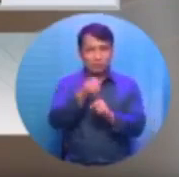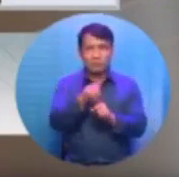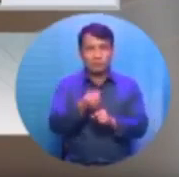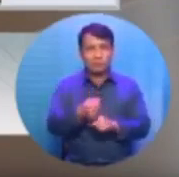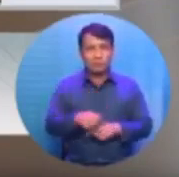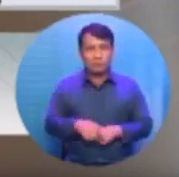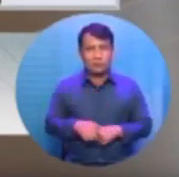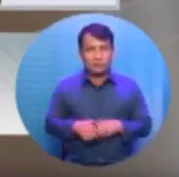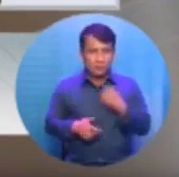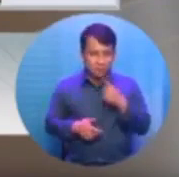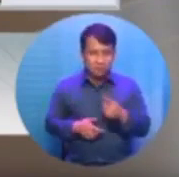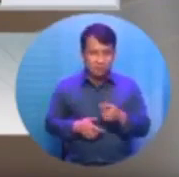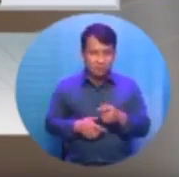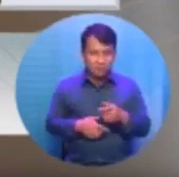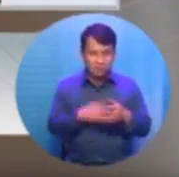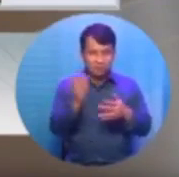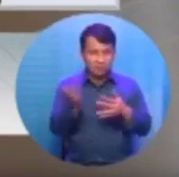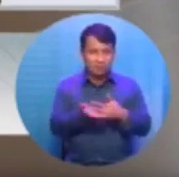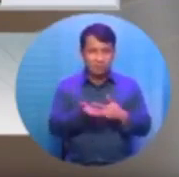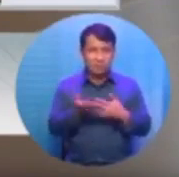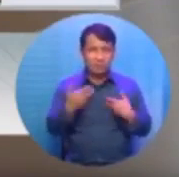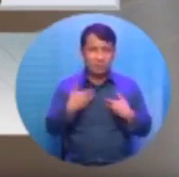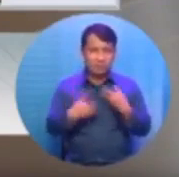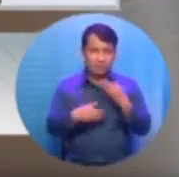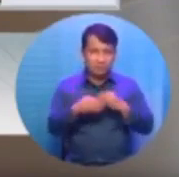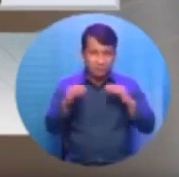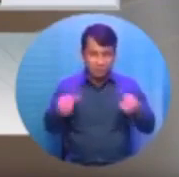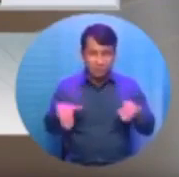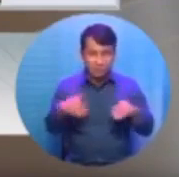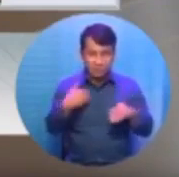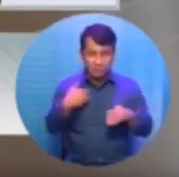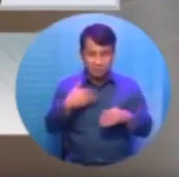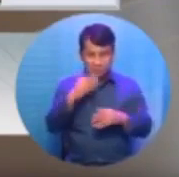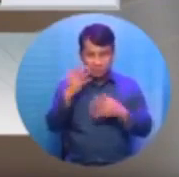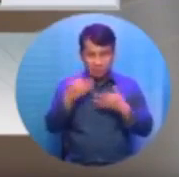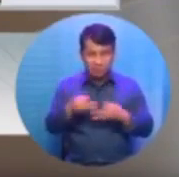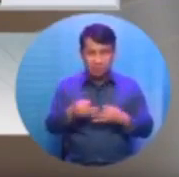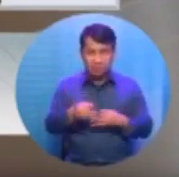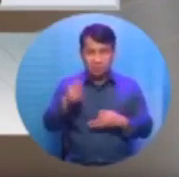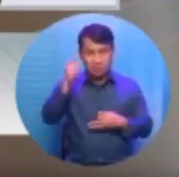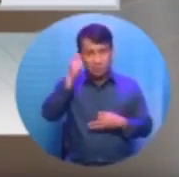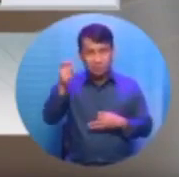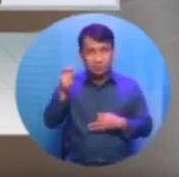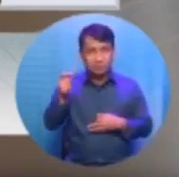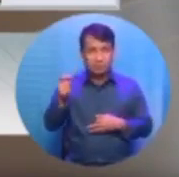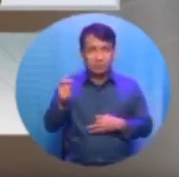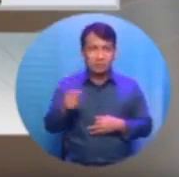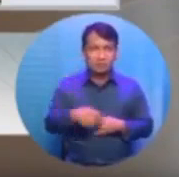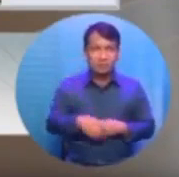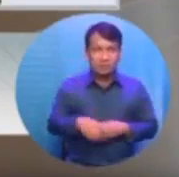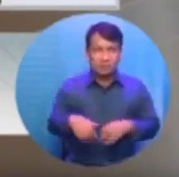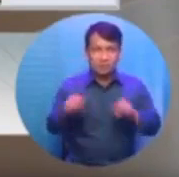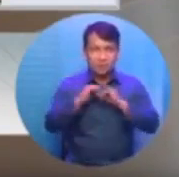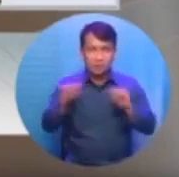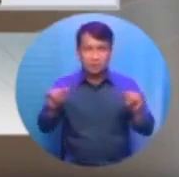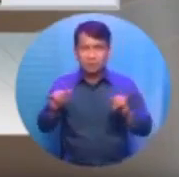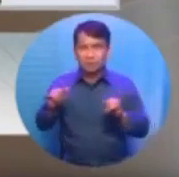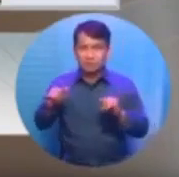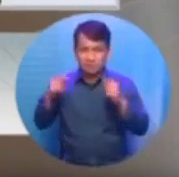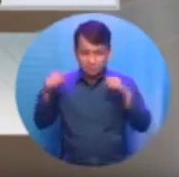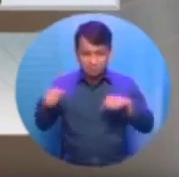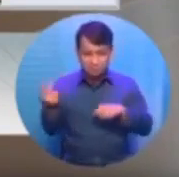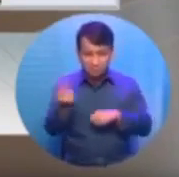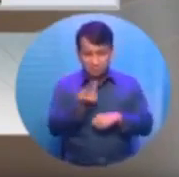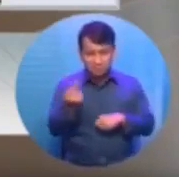binugbog, sir. Bali, nagkuha na siya, sir, ng mga bata niya, sir, na... Ito na lang, Mr. Teodoro, since kayo po ay magkakilala